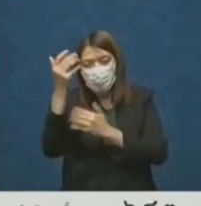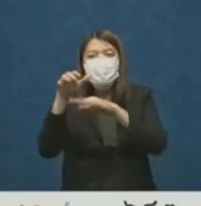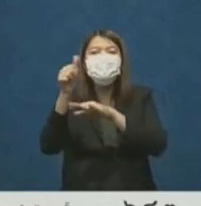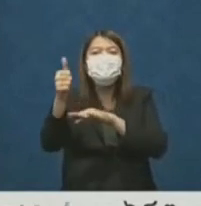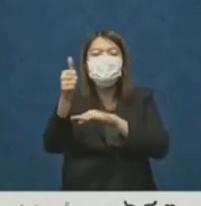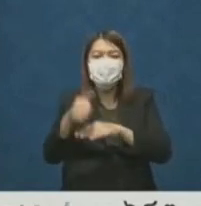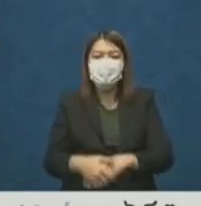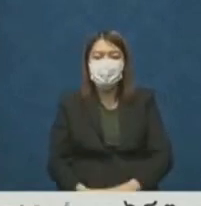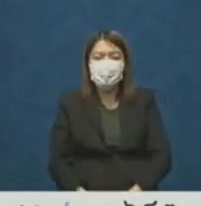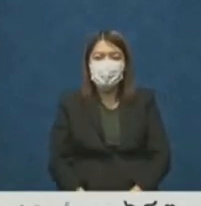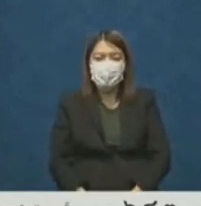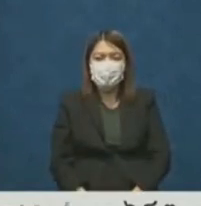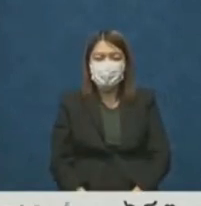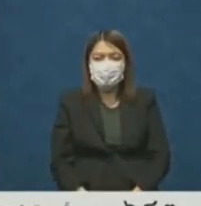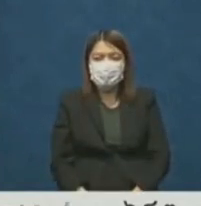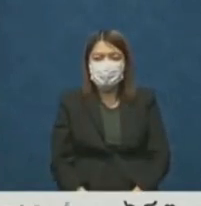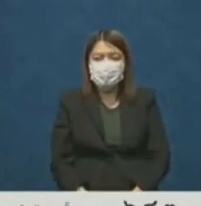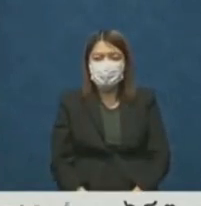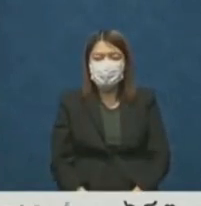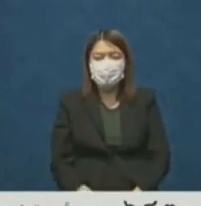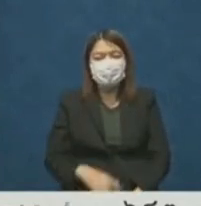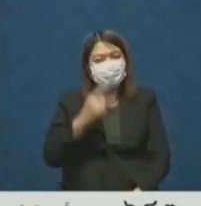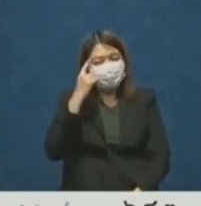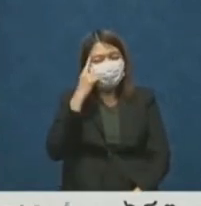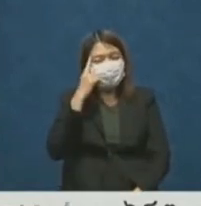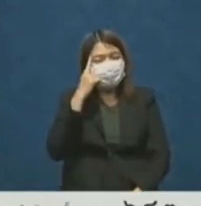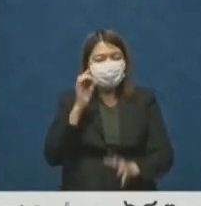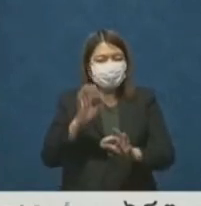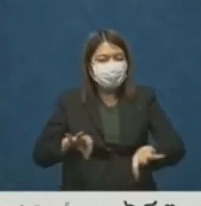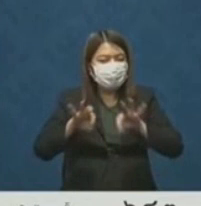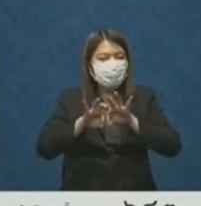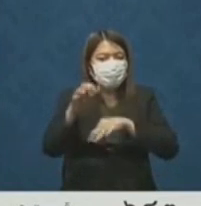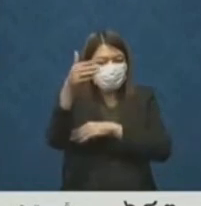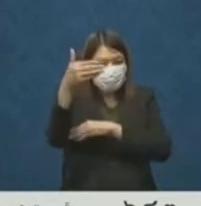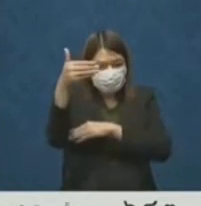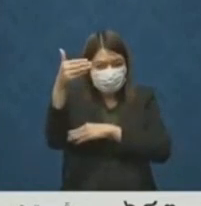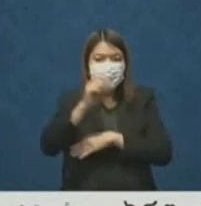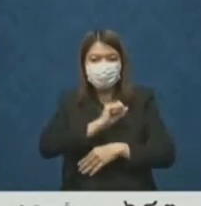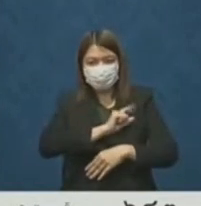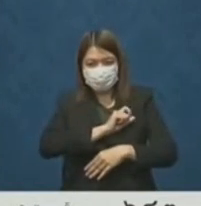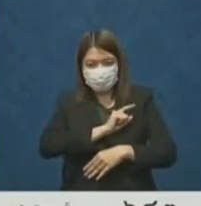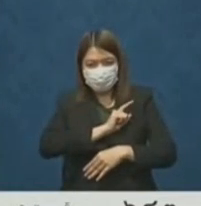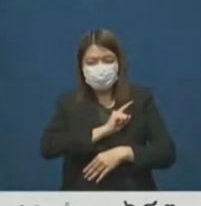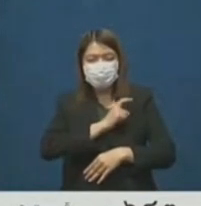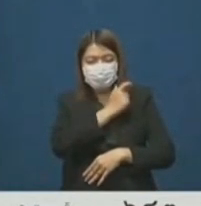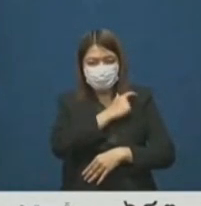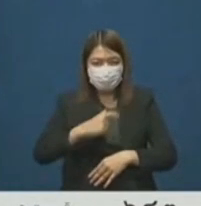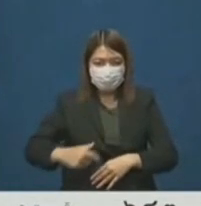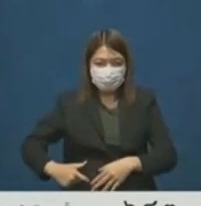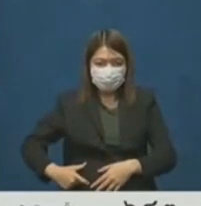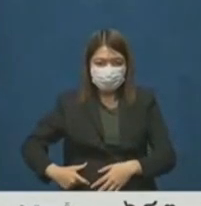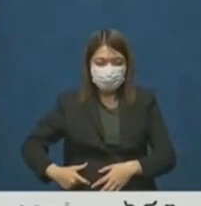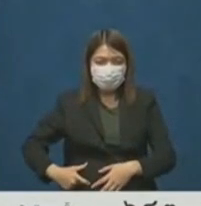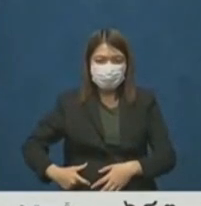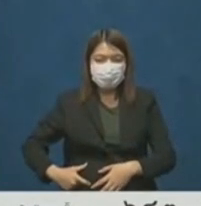และสังคมโลกตระหนักในความเป็นความสำคัญของชาติและศาสนาพระมห